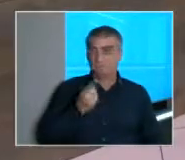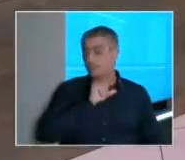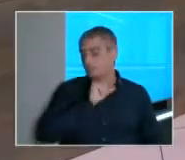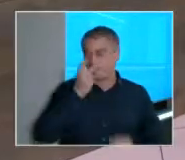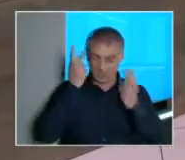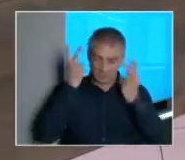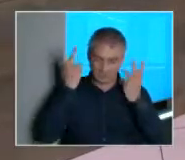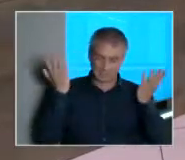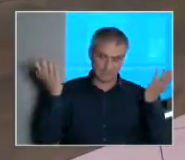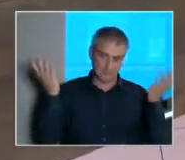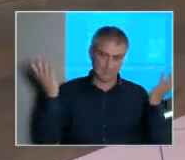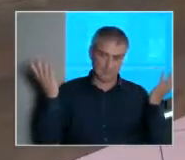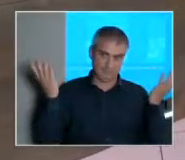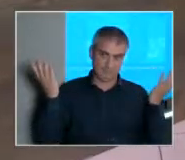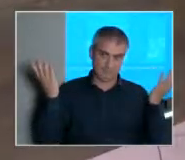הדבר העיקרי.